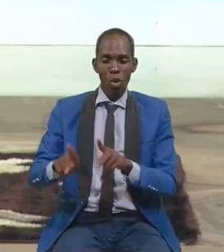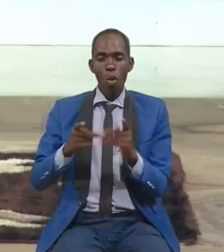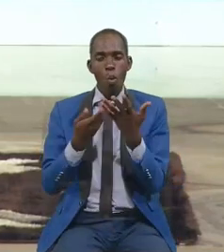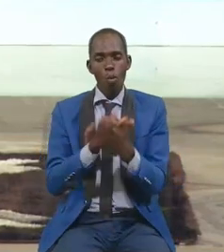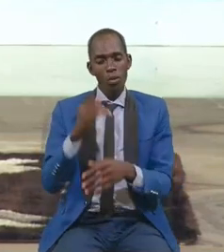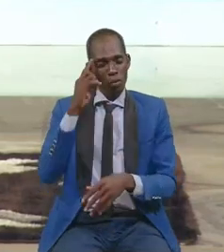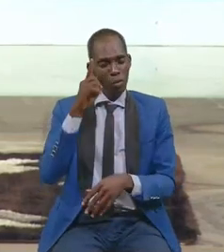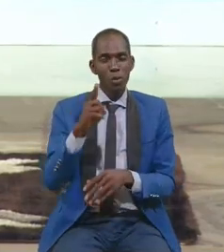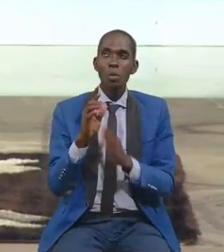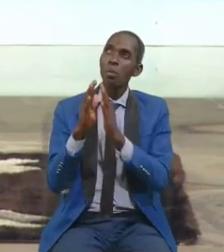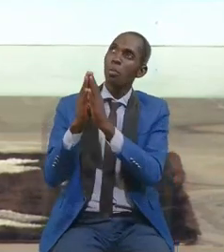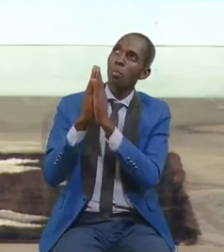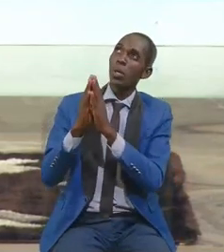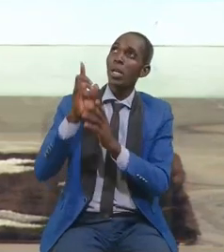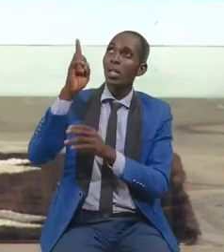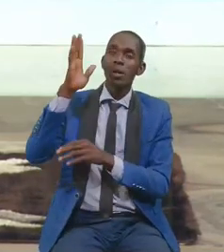invoque le Seigneur.